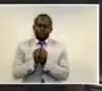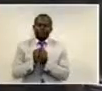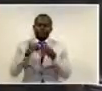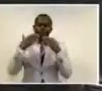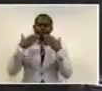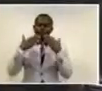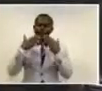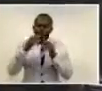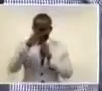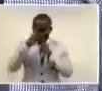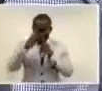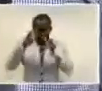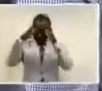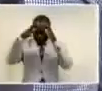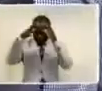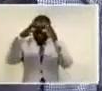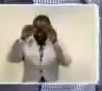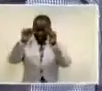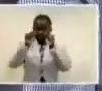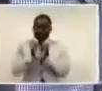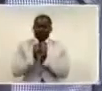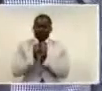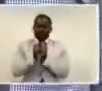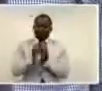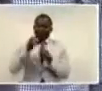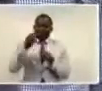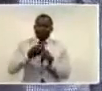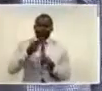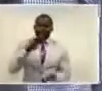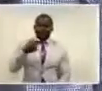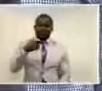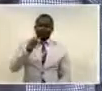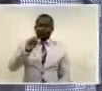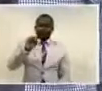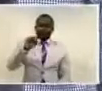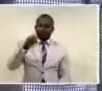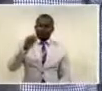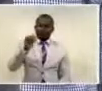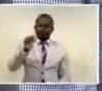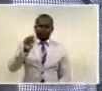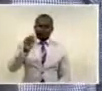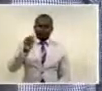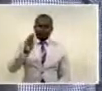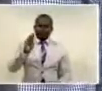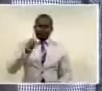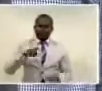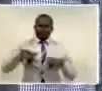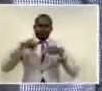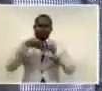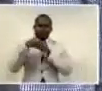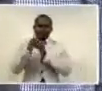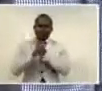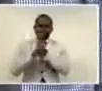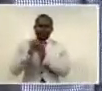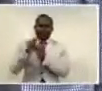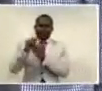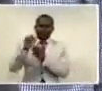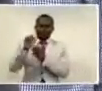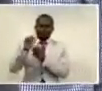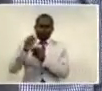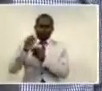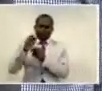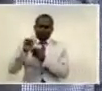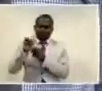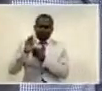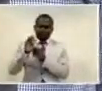Murakoze nyakubahwa Perezida wa Repubulika nitwa Gashyamba Christophe nkaba ntuye mu murenge wa Nyakiriba mu karere